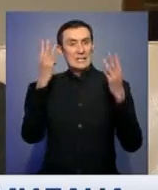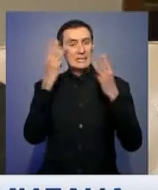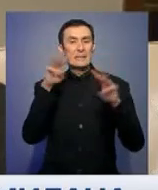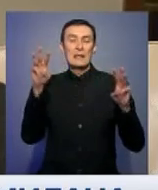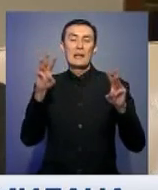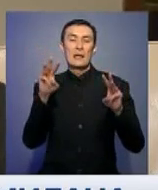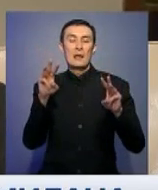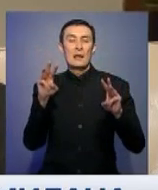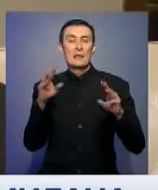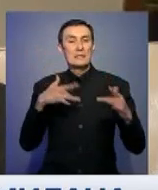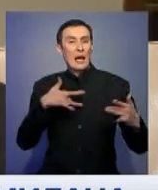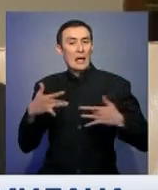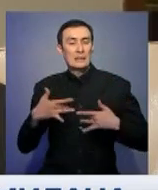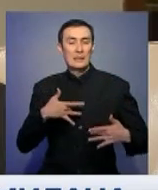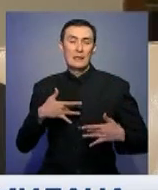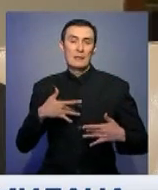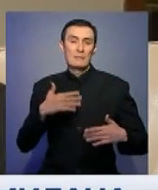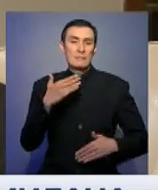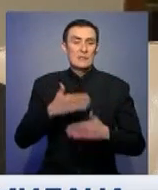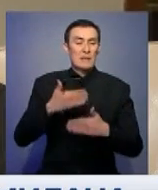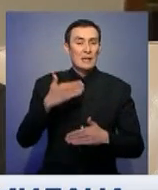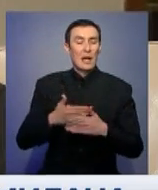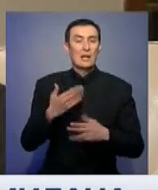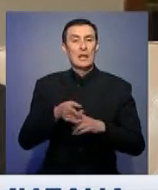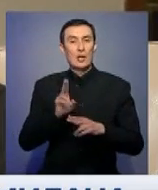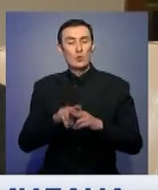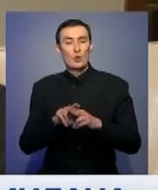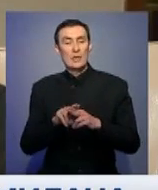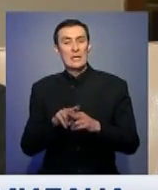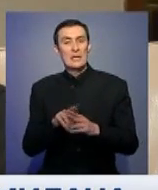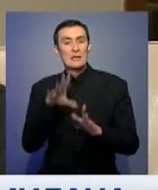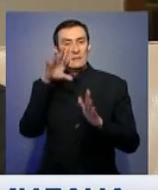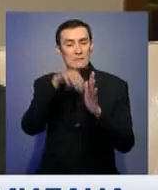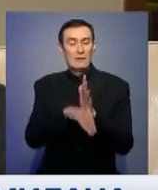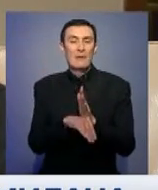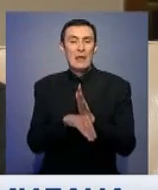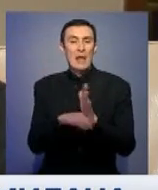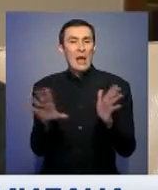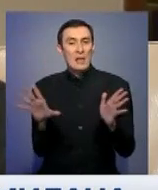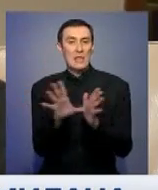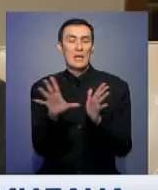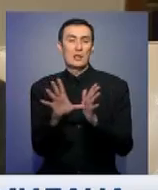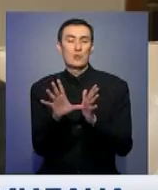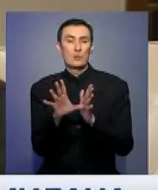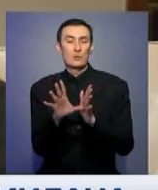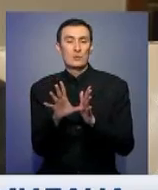номера, миниатюры, которые несут в себе заряд,